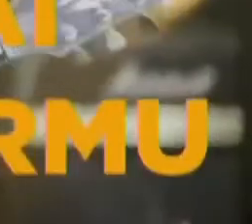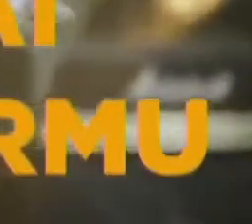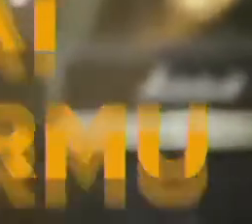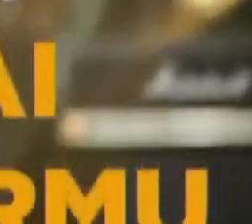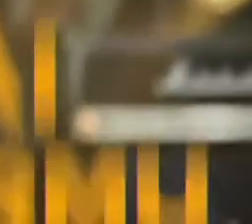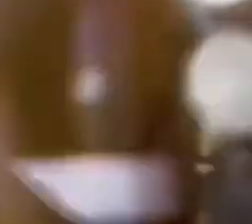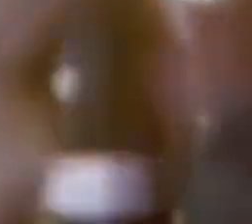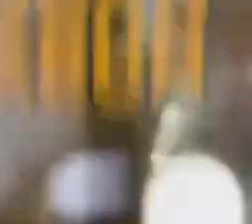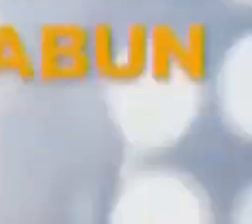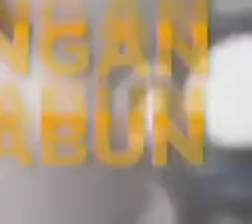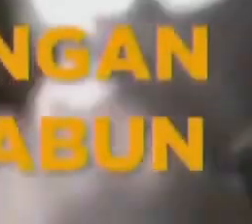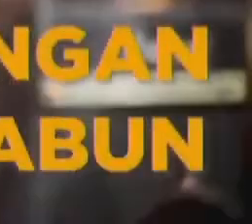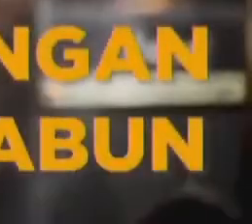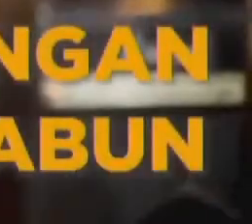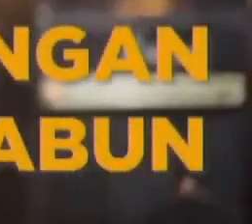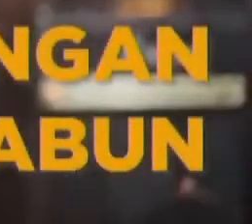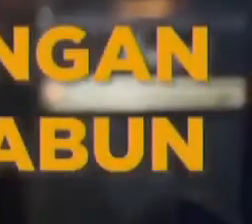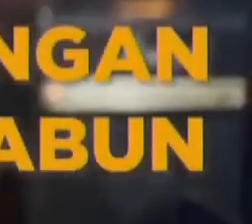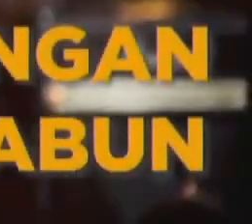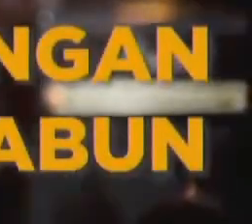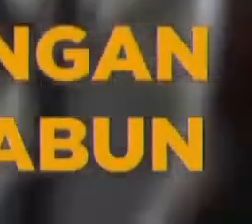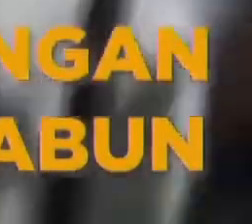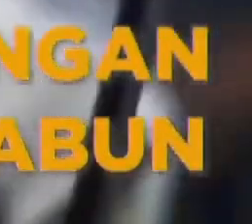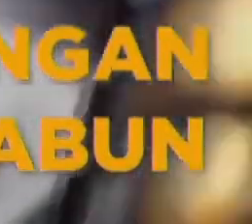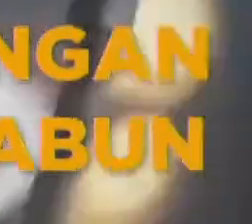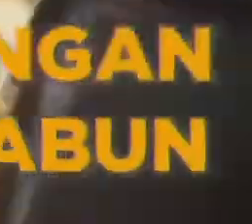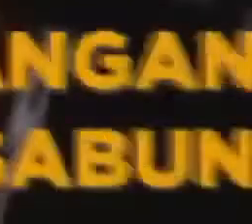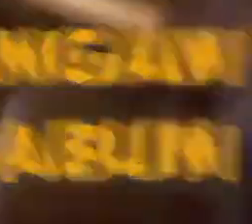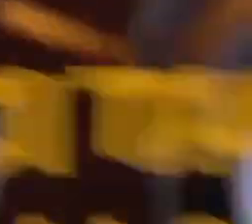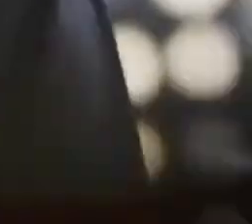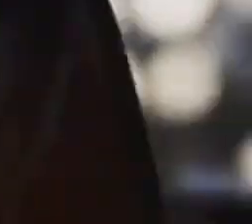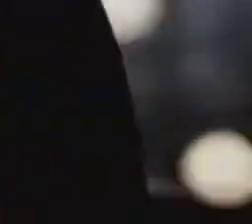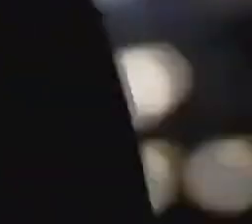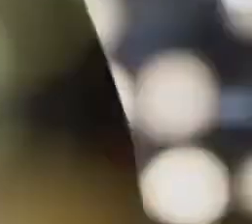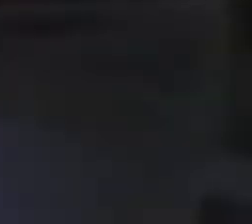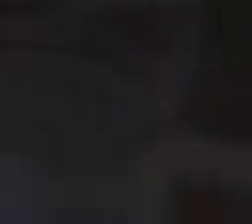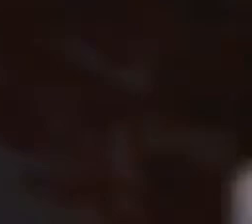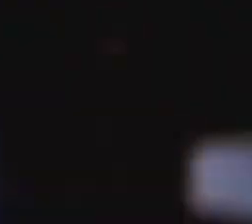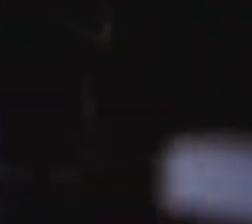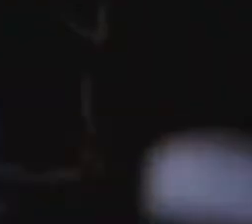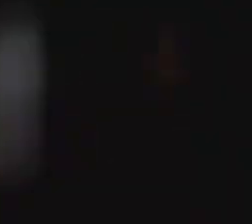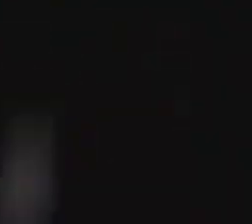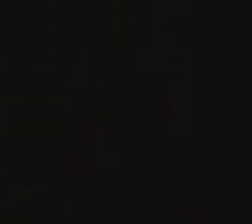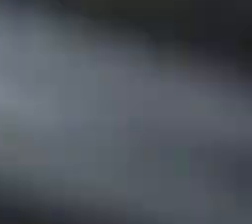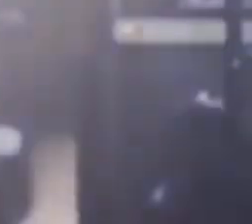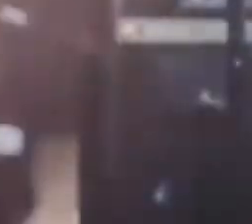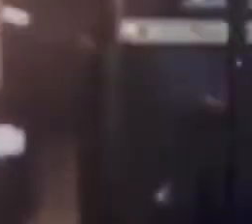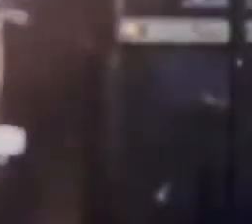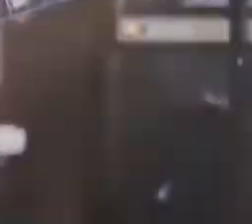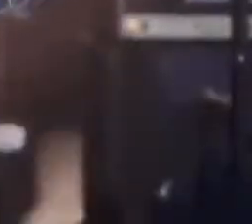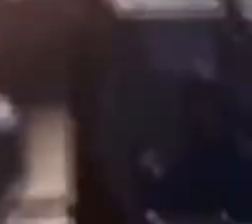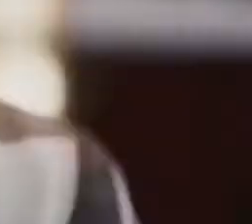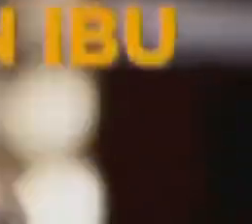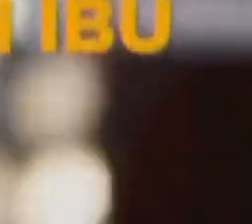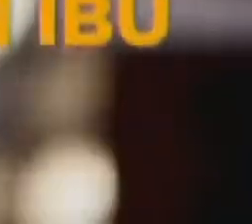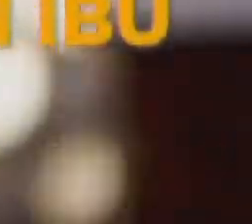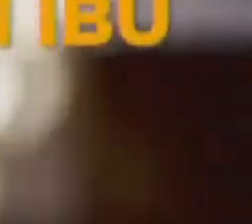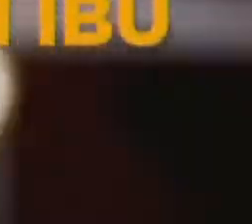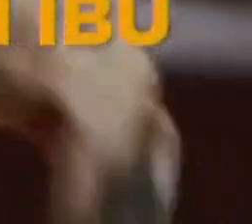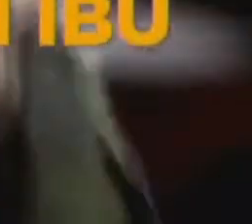kamu Cuci tangan pakai sabun jangan sampai setelah